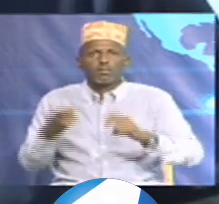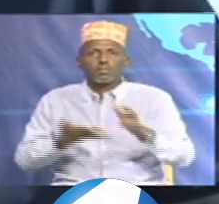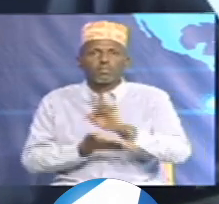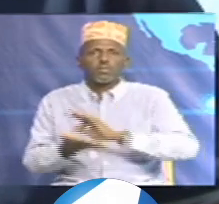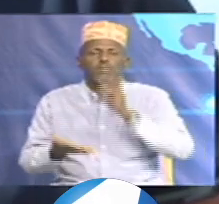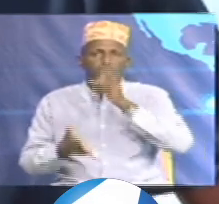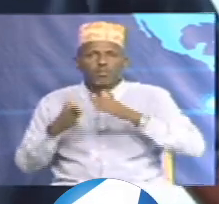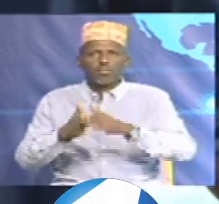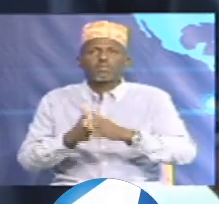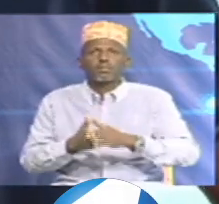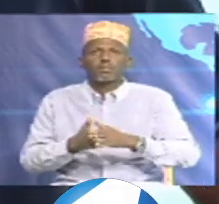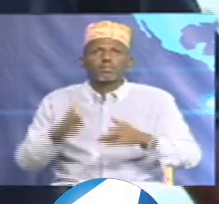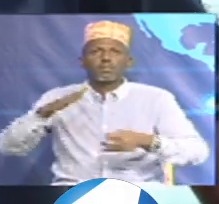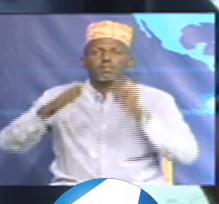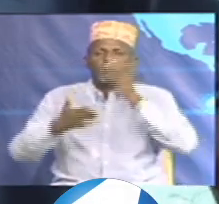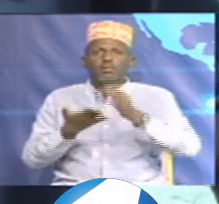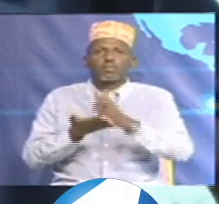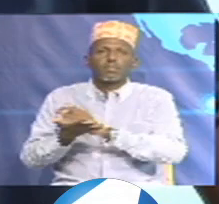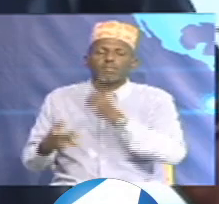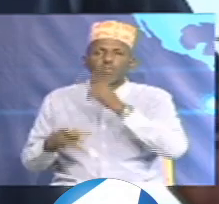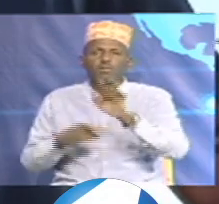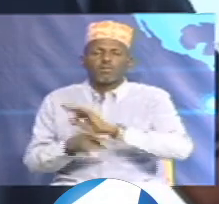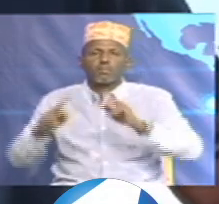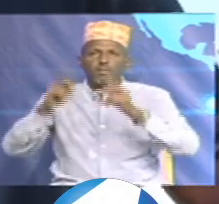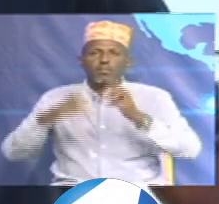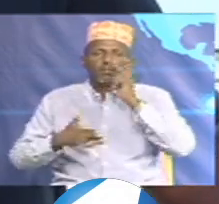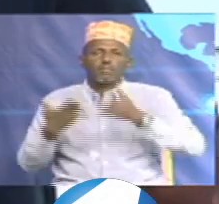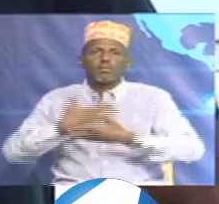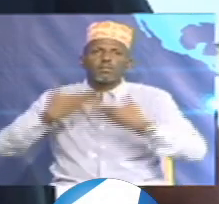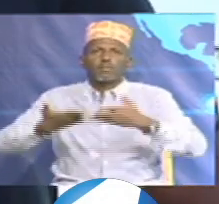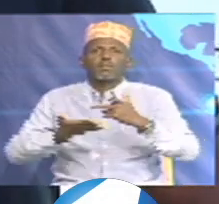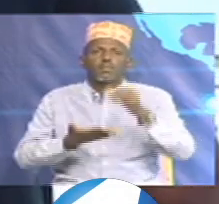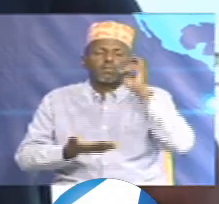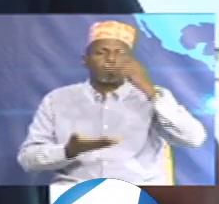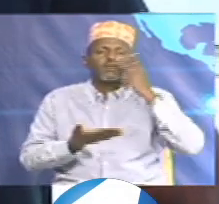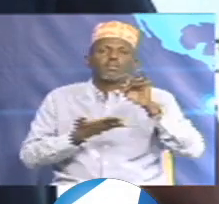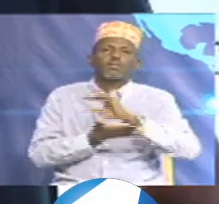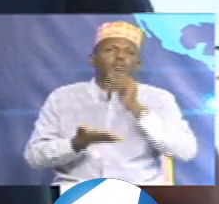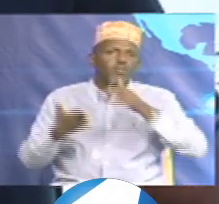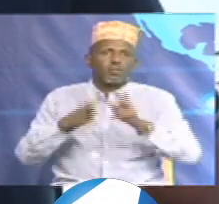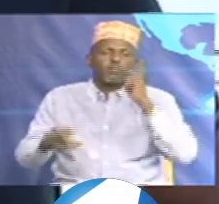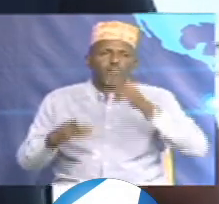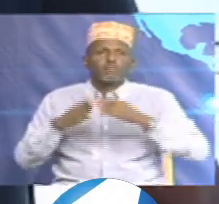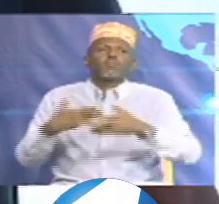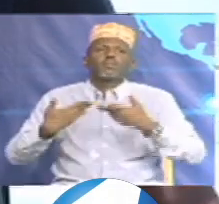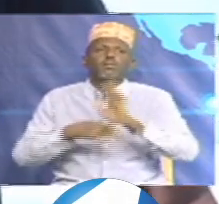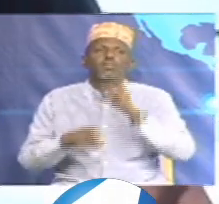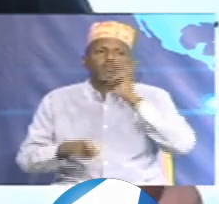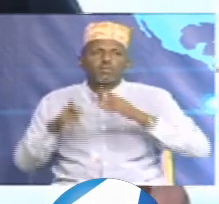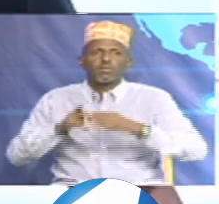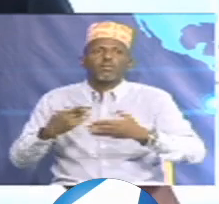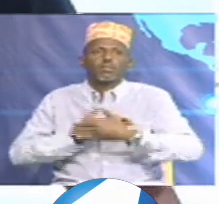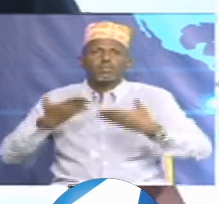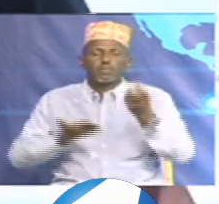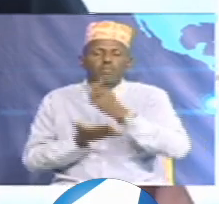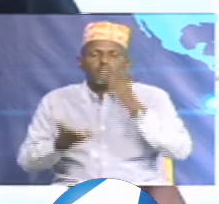remercions beaucoup le secrétaire d'État à la jeunesse et au sport, M. Hassan Mohamed Kamel, de nous avoir donné cette opportunité de se